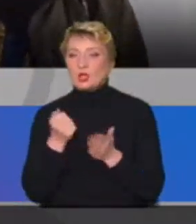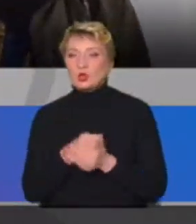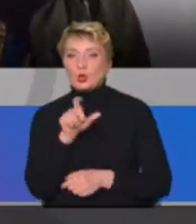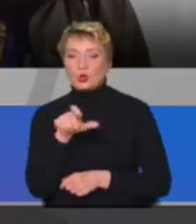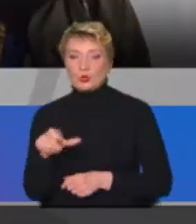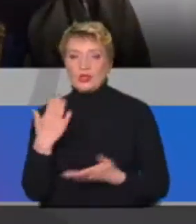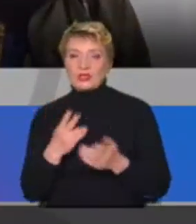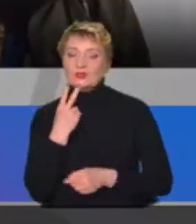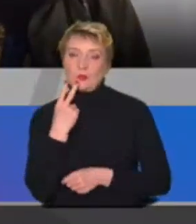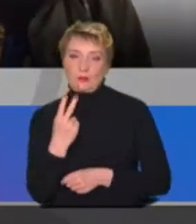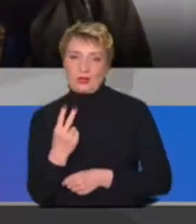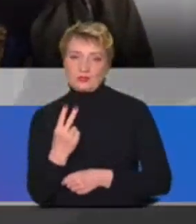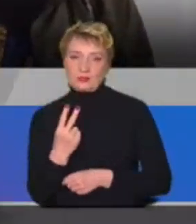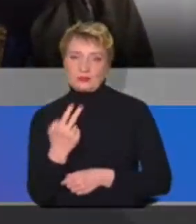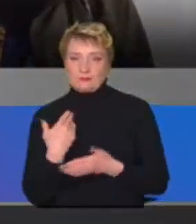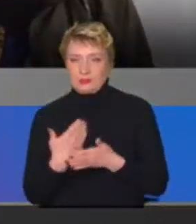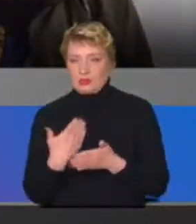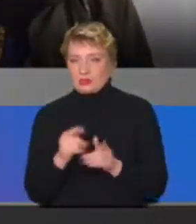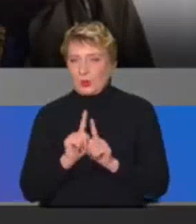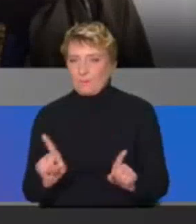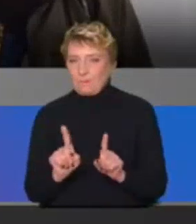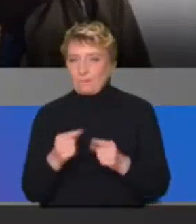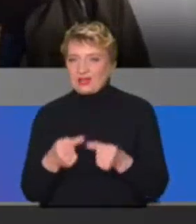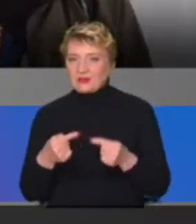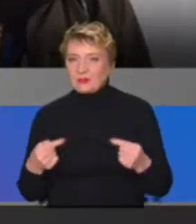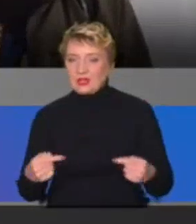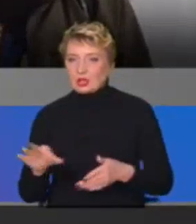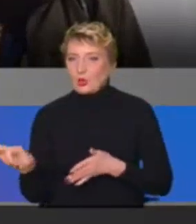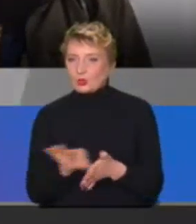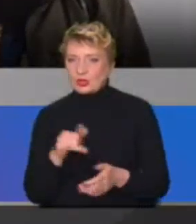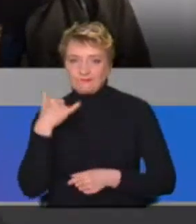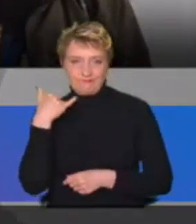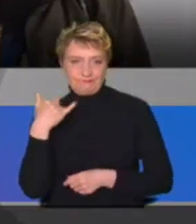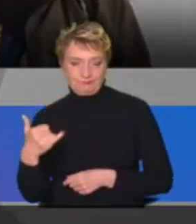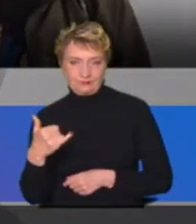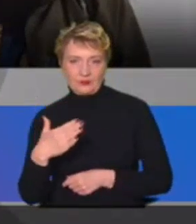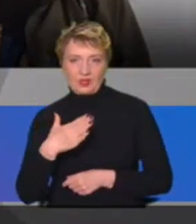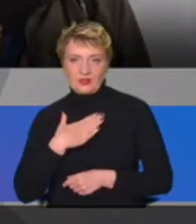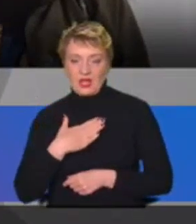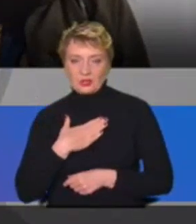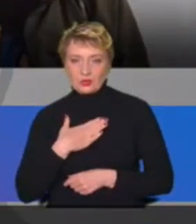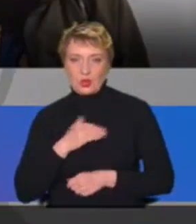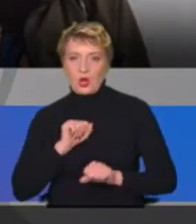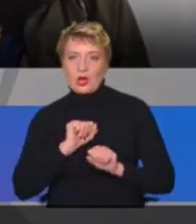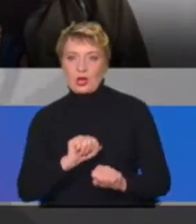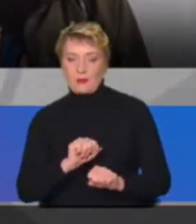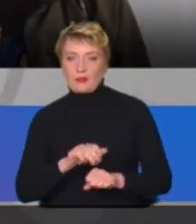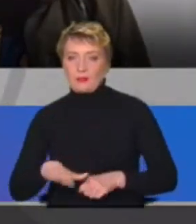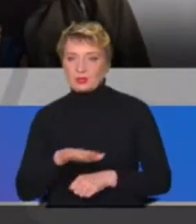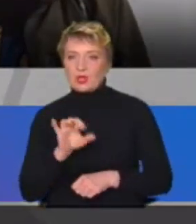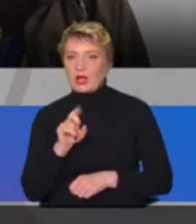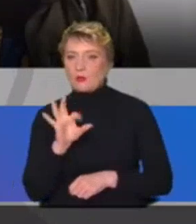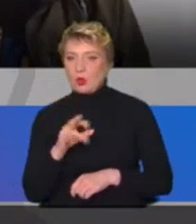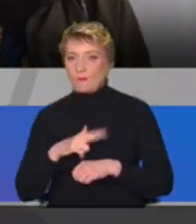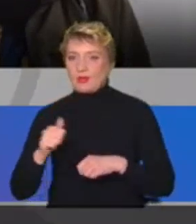вони бачать підозрілі предмети, одразу викликати нашу територіальну оборону або поліцію. Ми